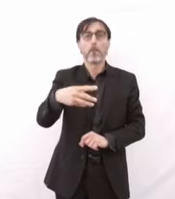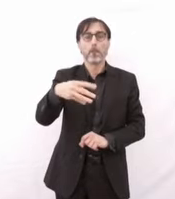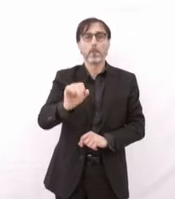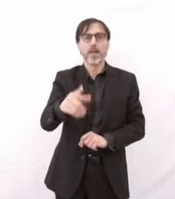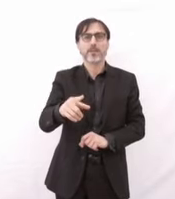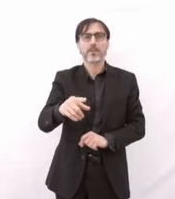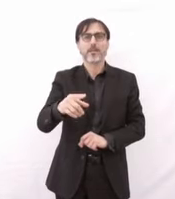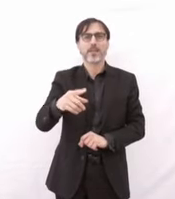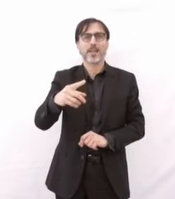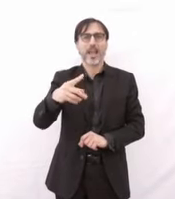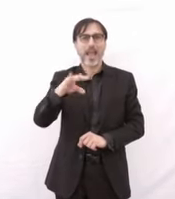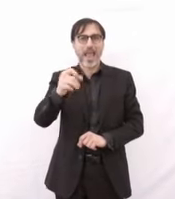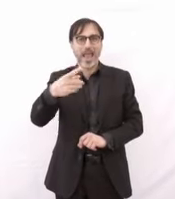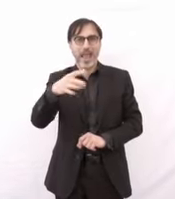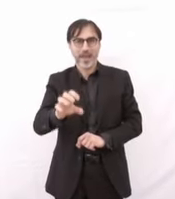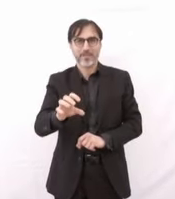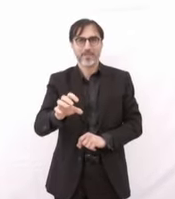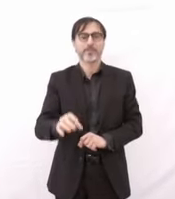Mackay.